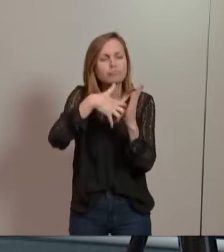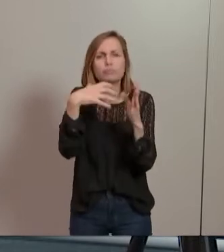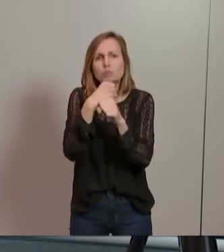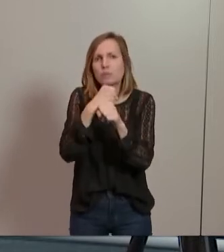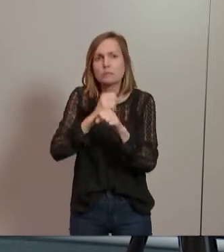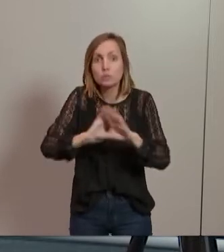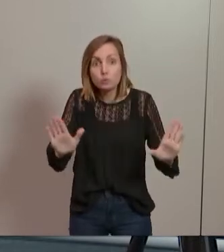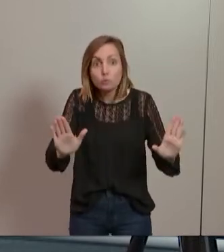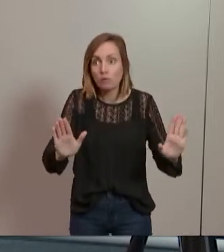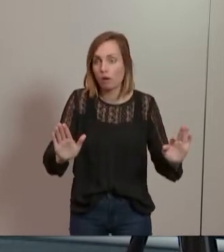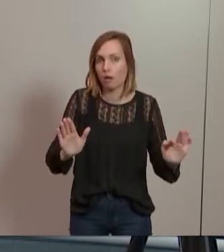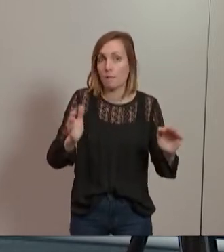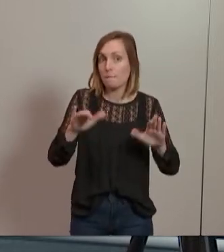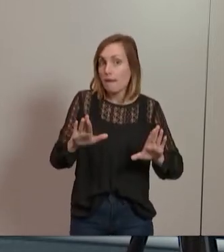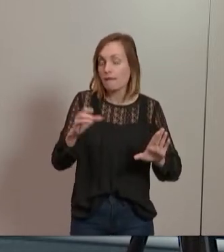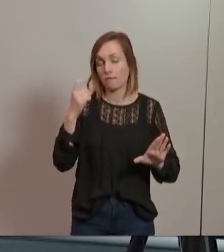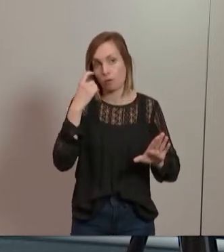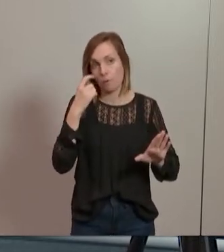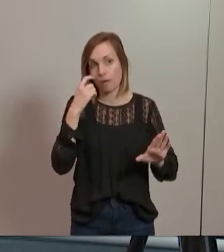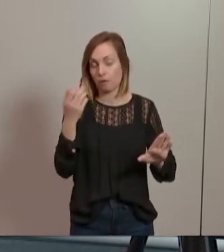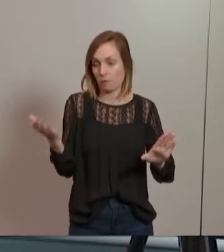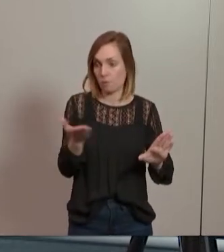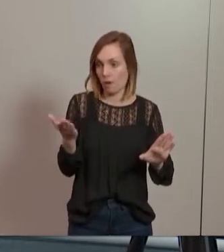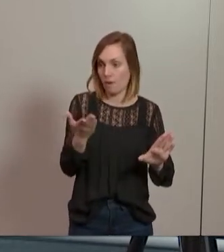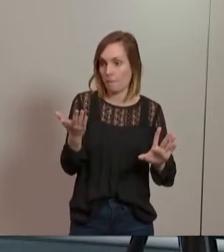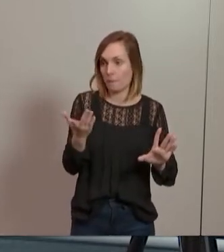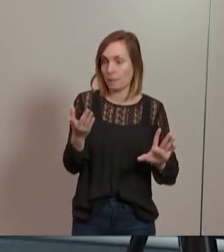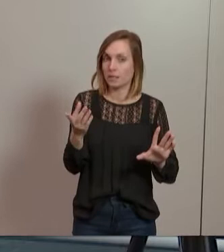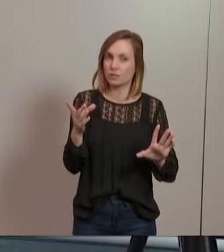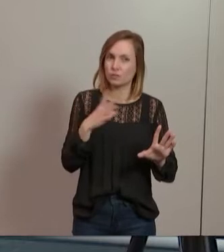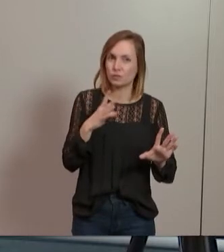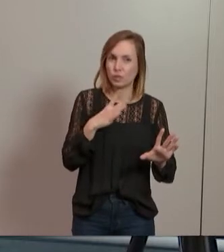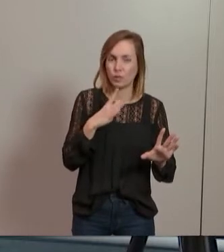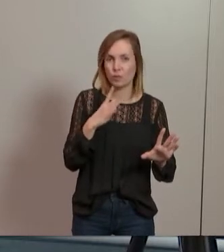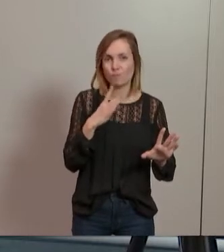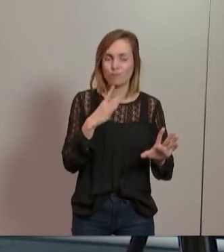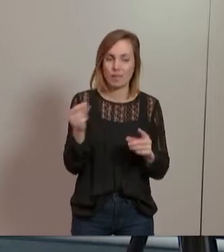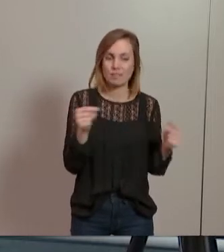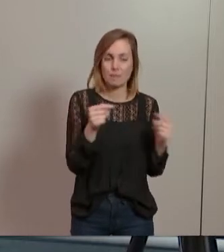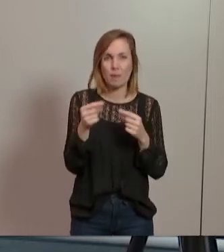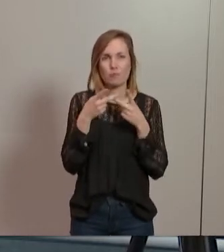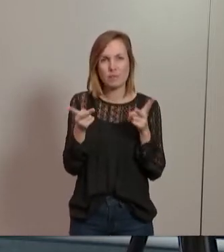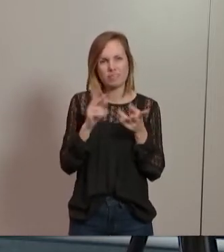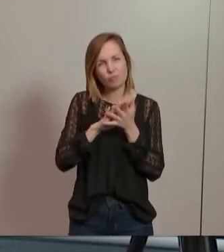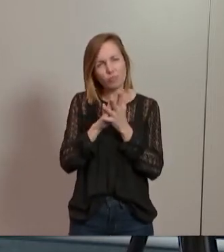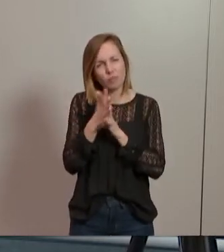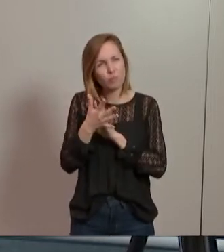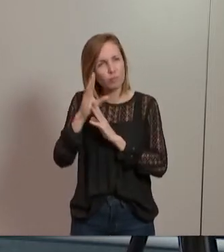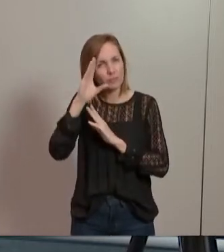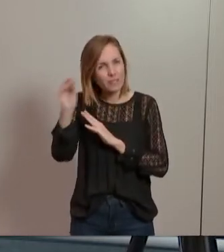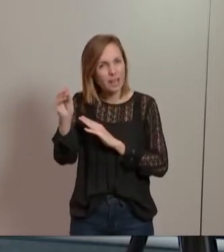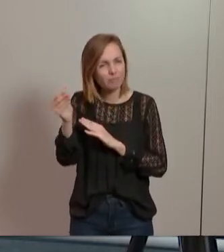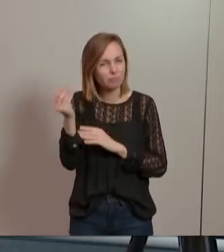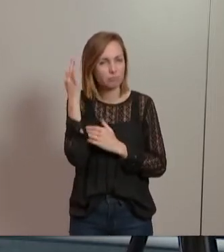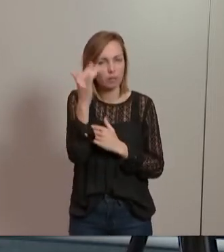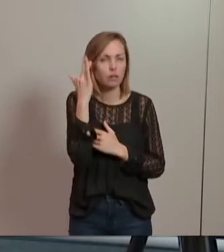Et sur la formation, tandis que ce que j'ai pu constater là, c'est qu'il y a une certaine professionnalisation du débat public qui me fait un peu